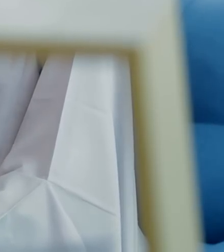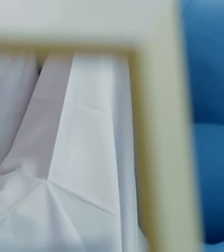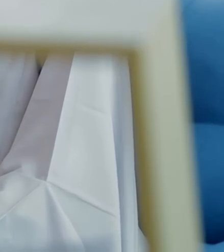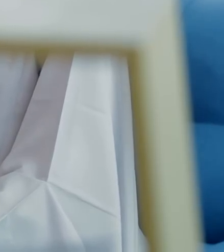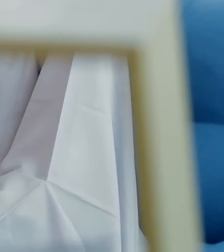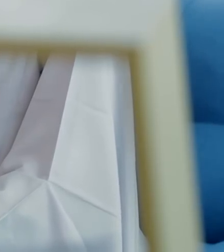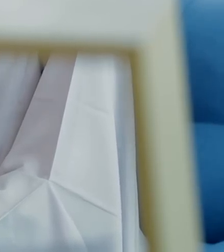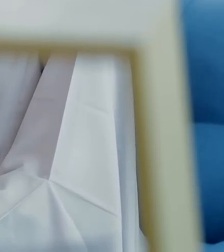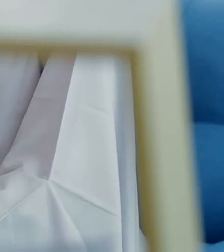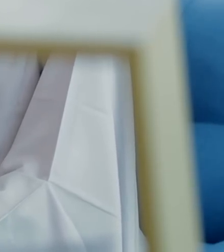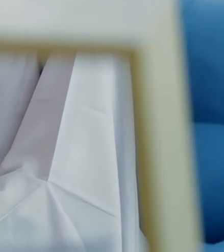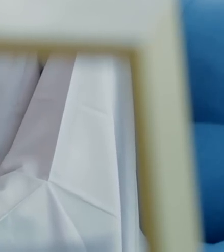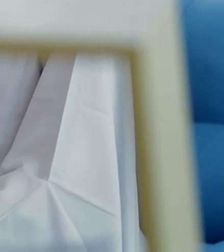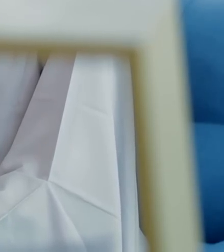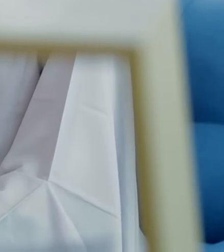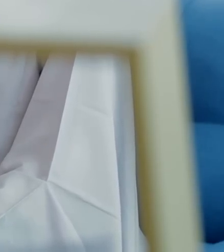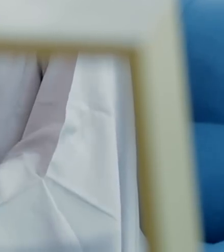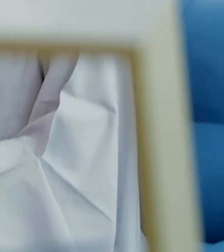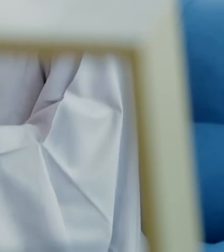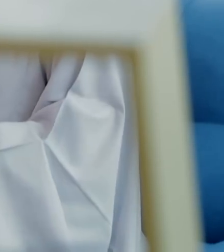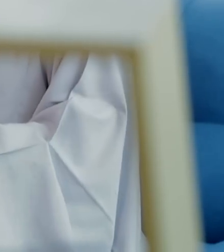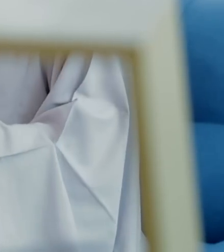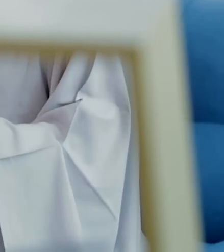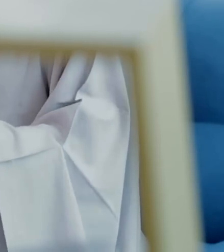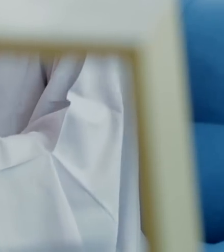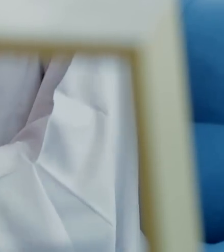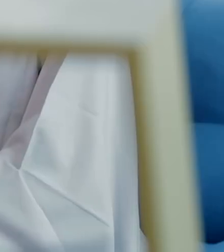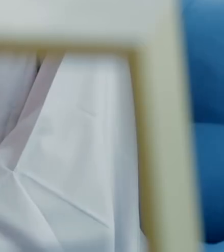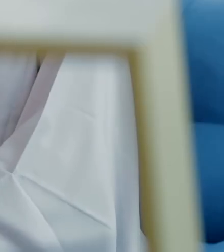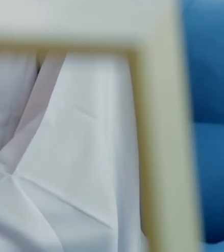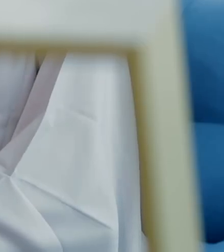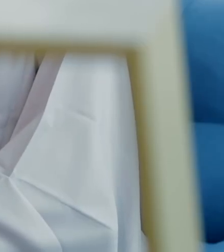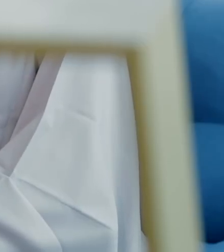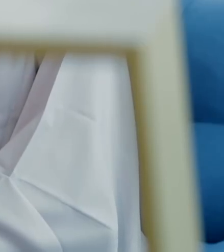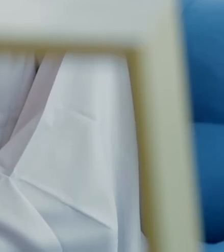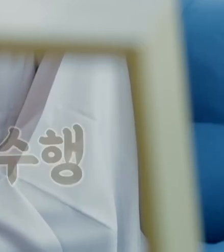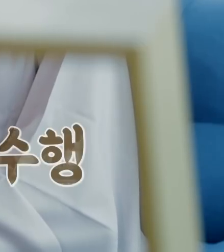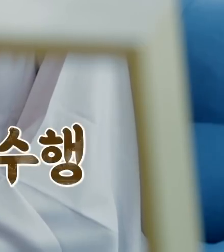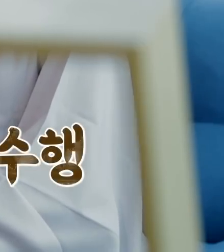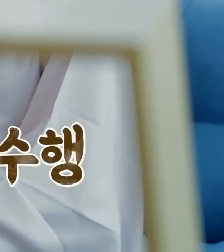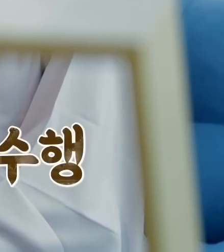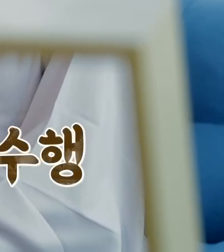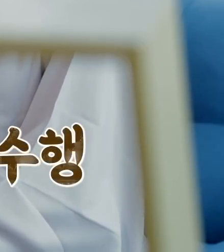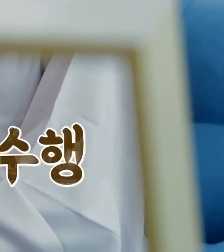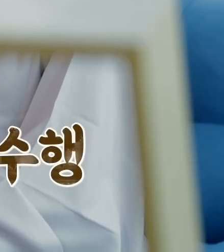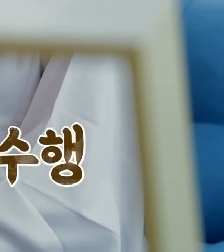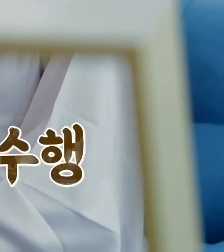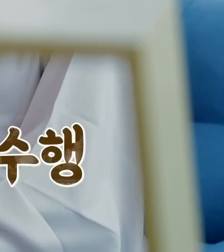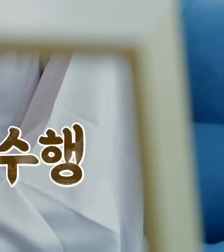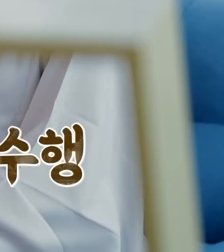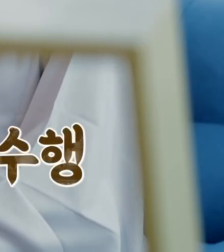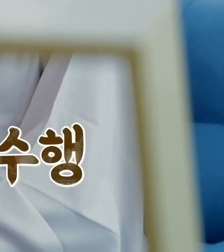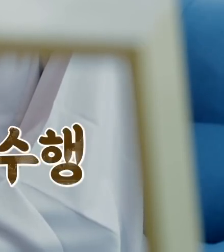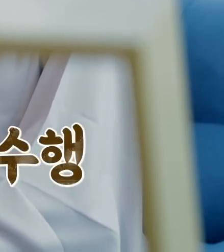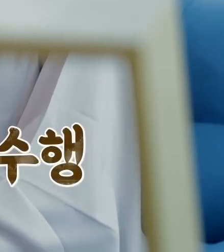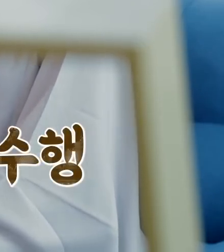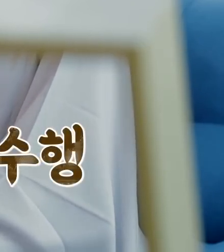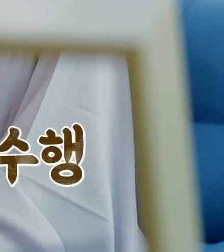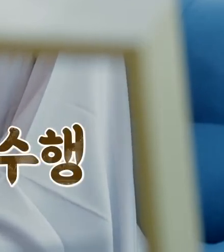내가 지었던 업의 인연들을 잘 풀어나가는 거 그게 바로 수행입니다